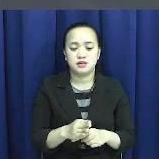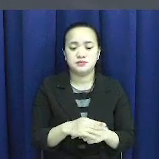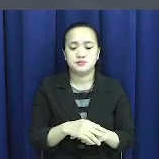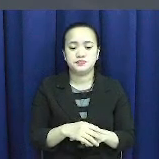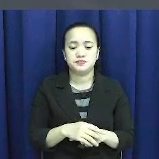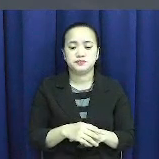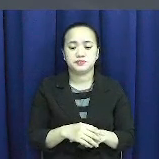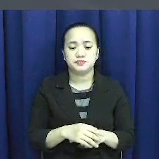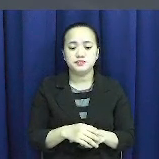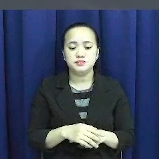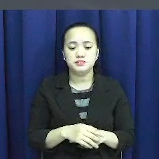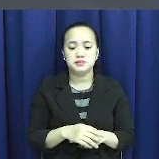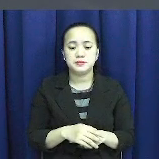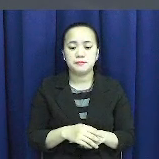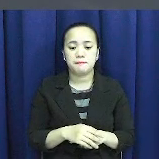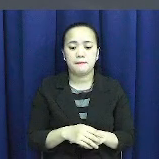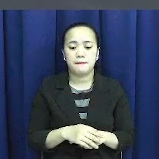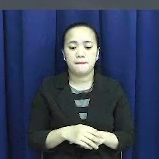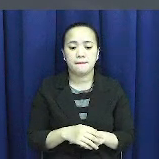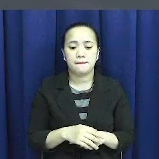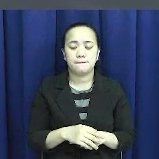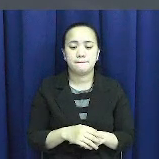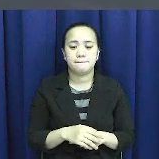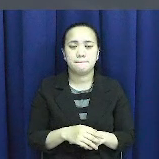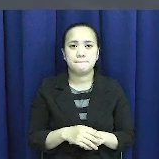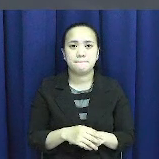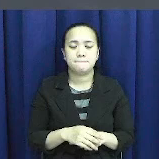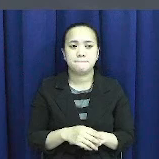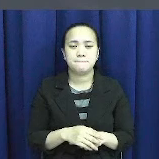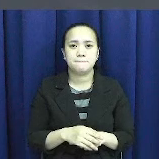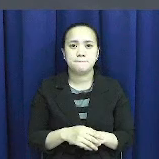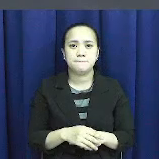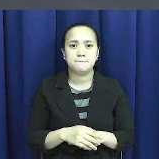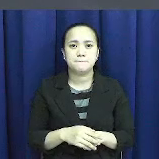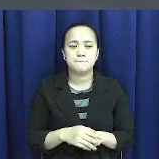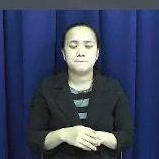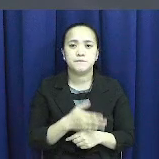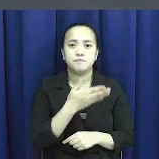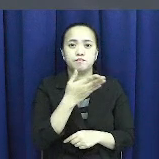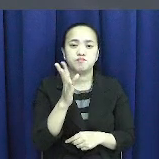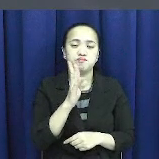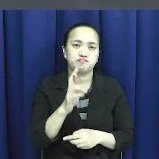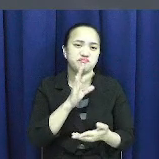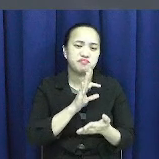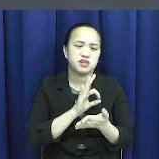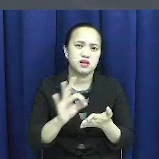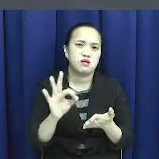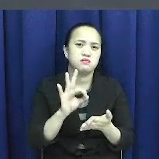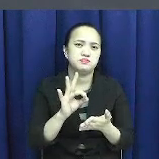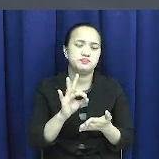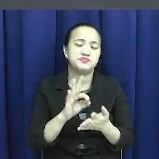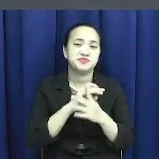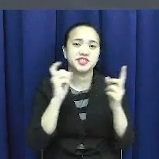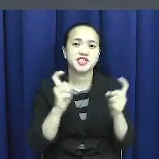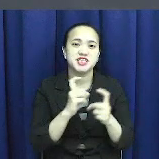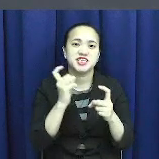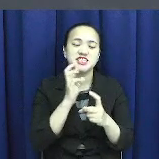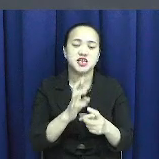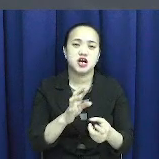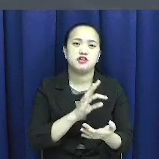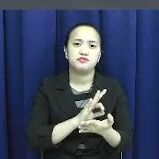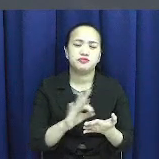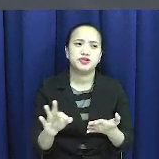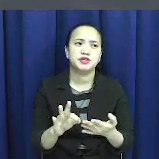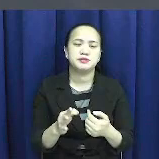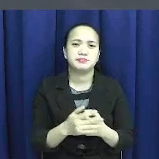thy bed, thy sins, and you are forgiven. Thy sins are forgiven. Sabi ng mga